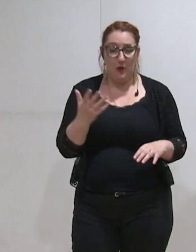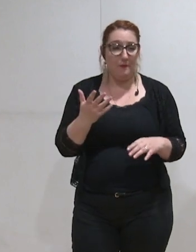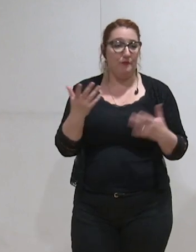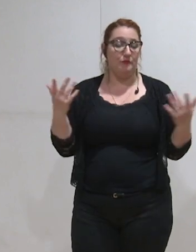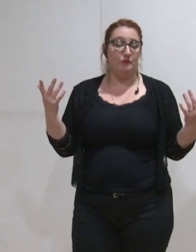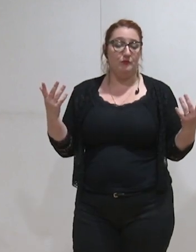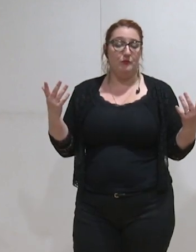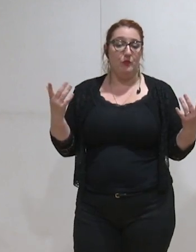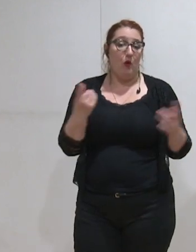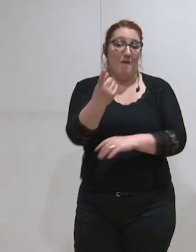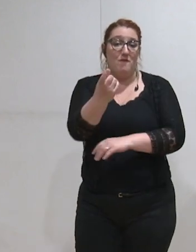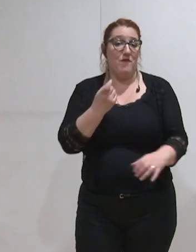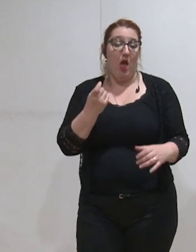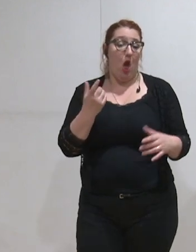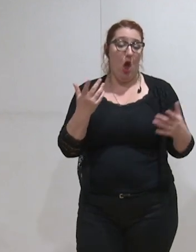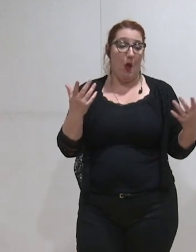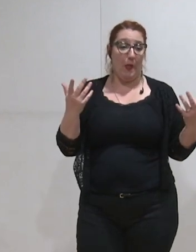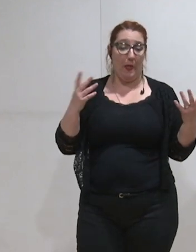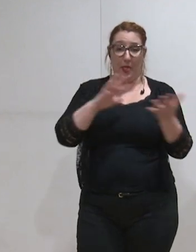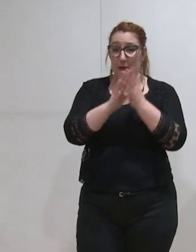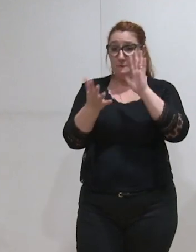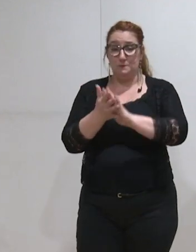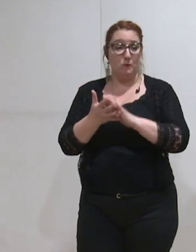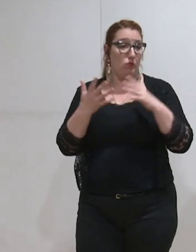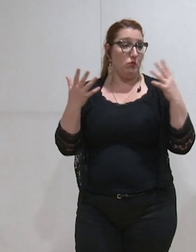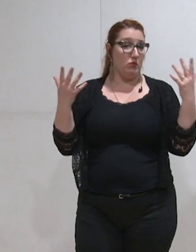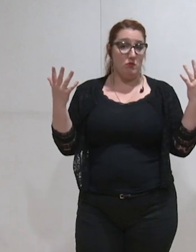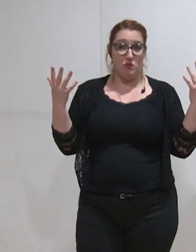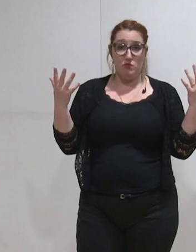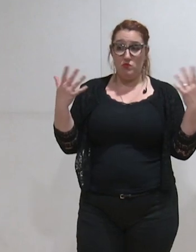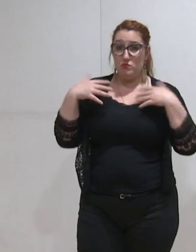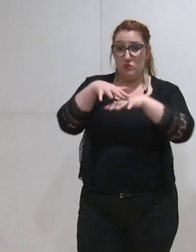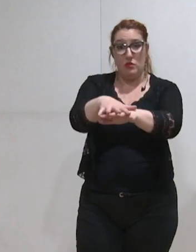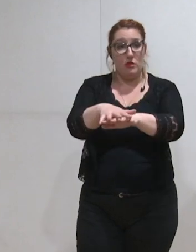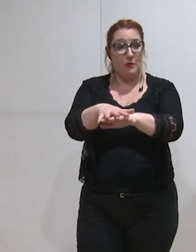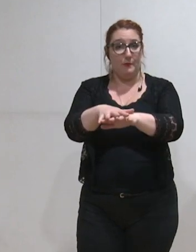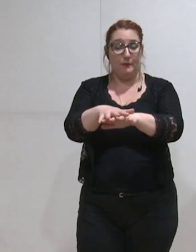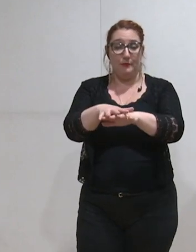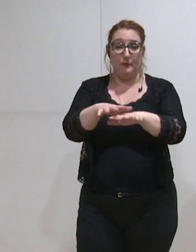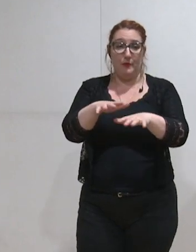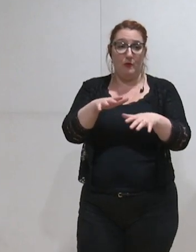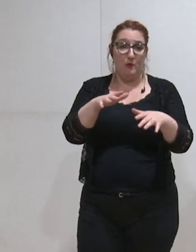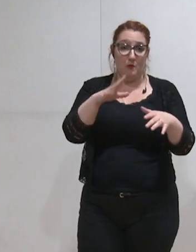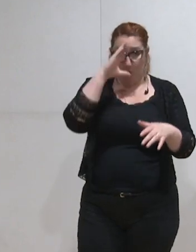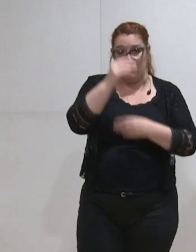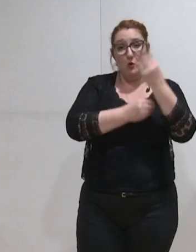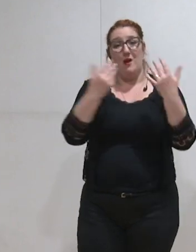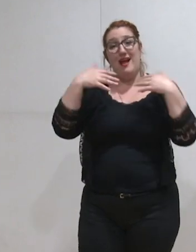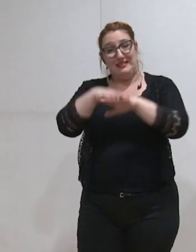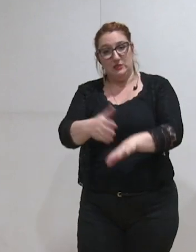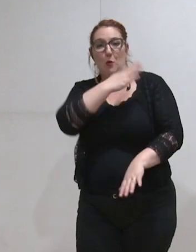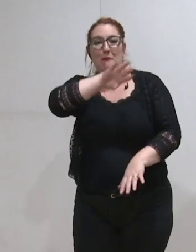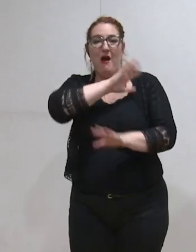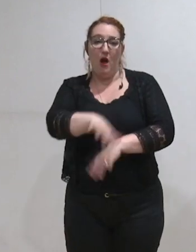mutualisation des pratiques de l'insertion professionnelle ou l'insertion par l'emploi